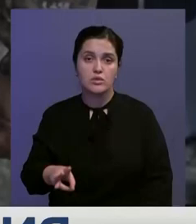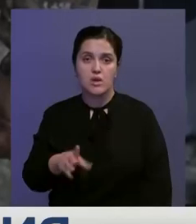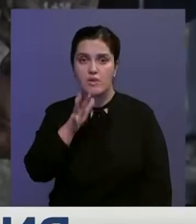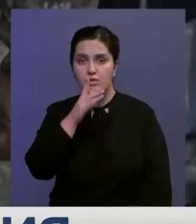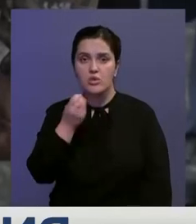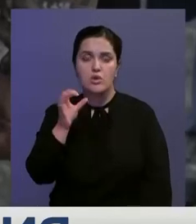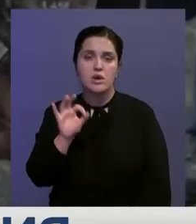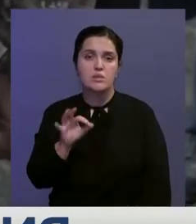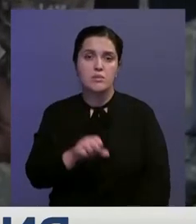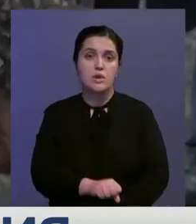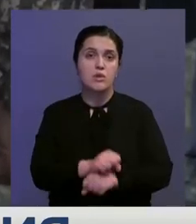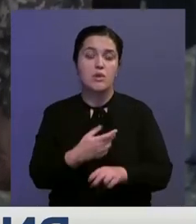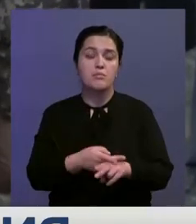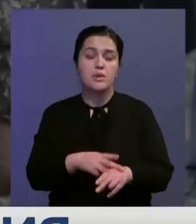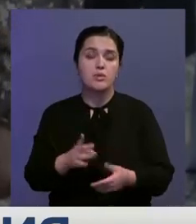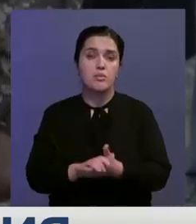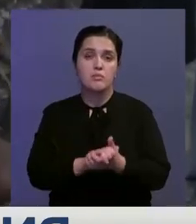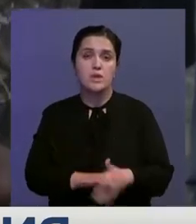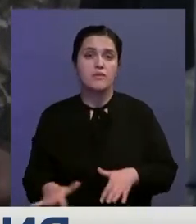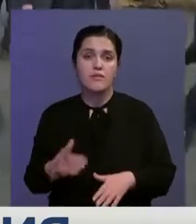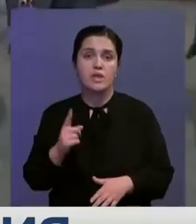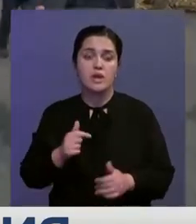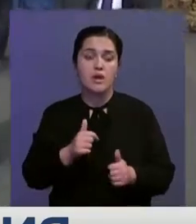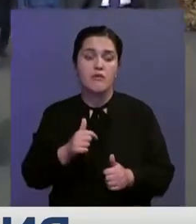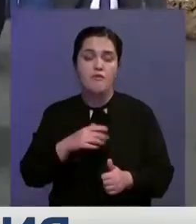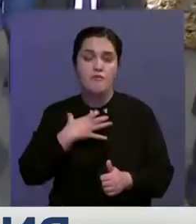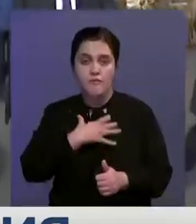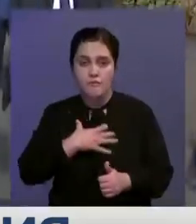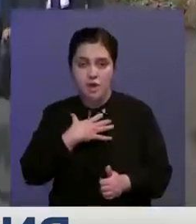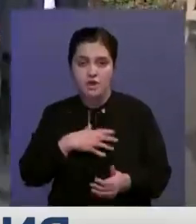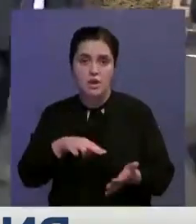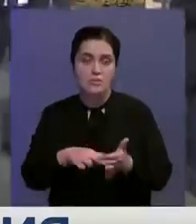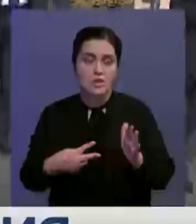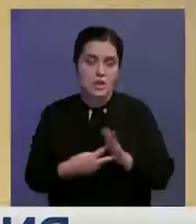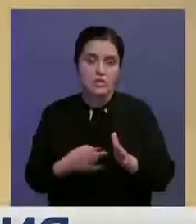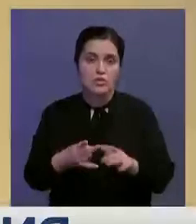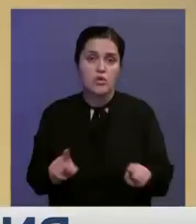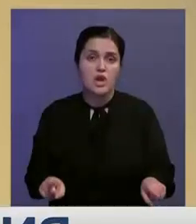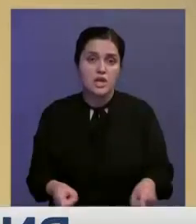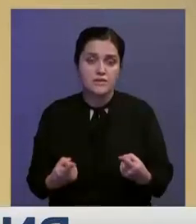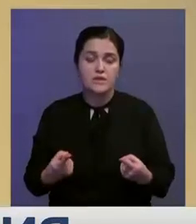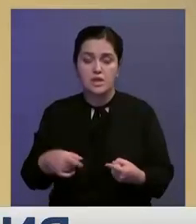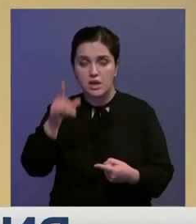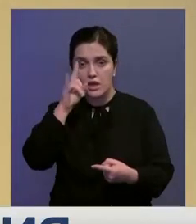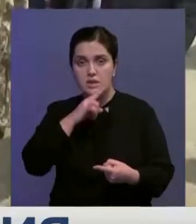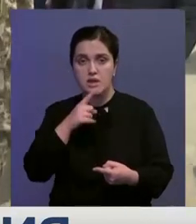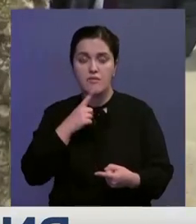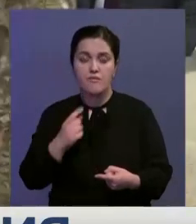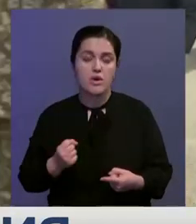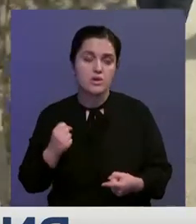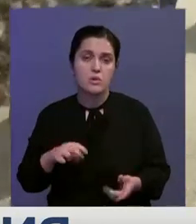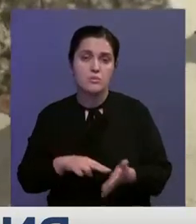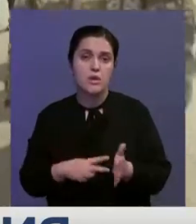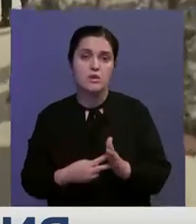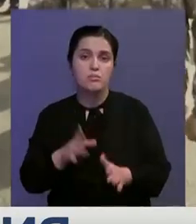Да? Наращивать миротворческий потенциал – один из приоритетов страны, рассказал глава государства и о развитии вооруженных сил республики. Казахстан